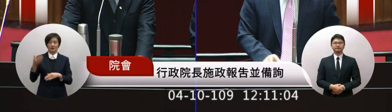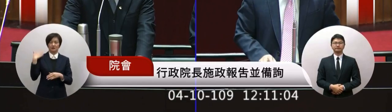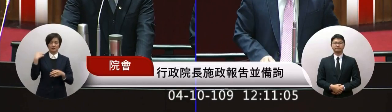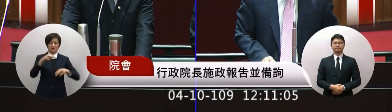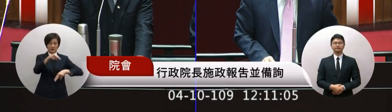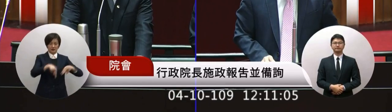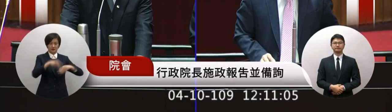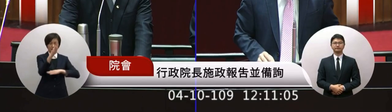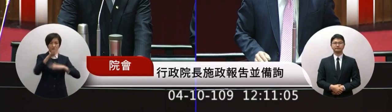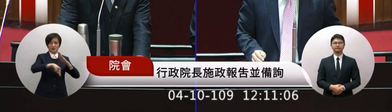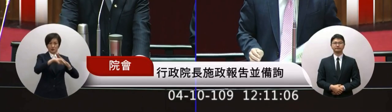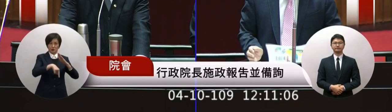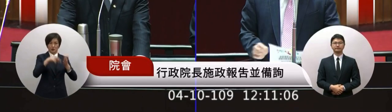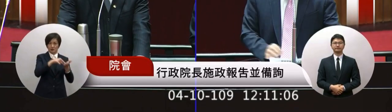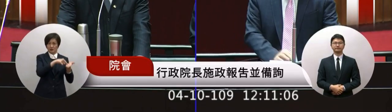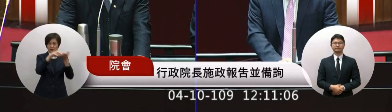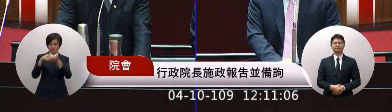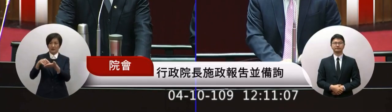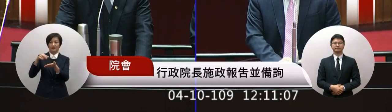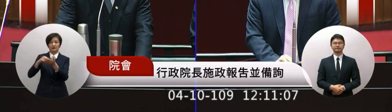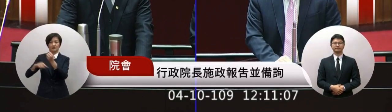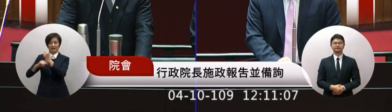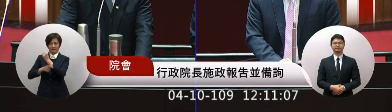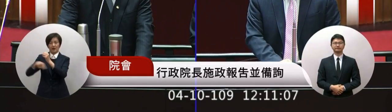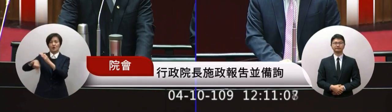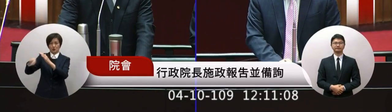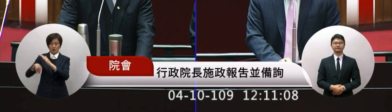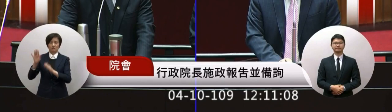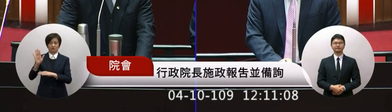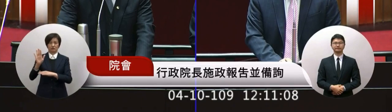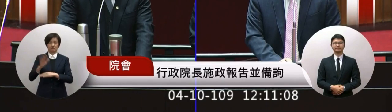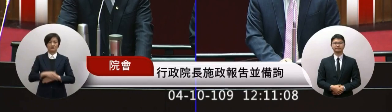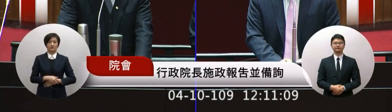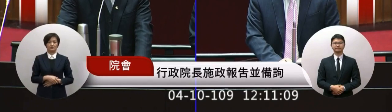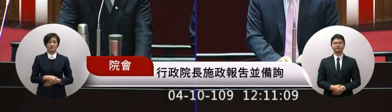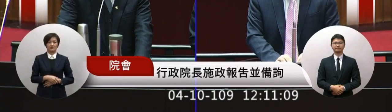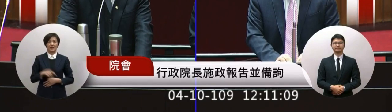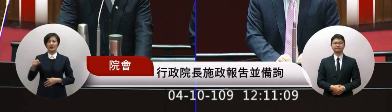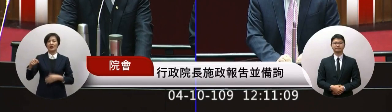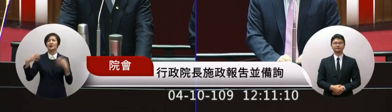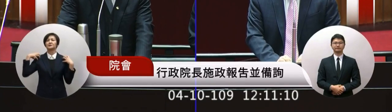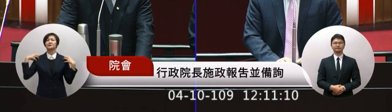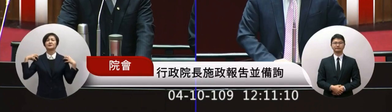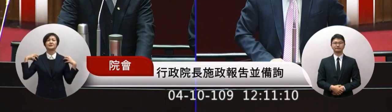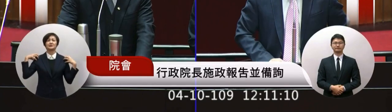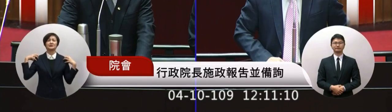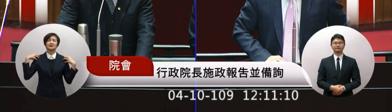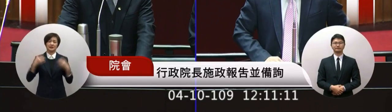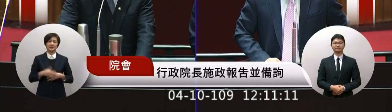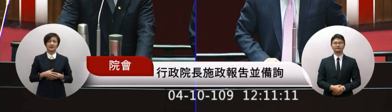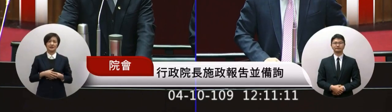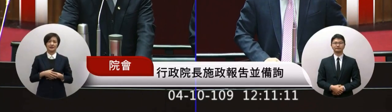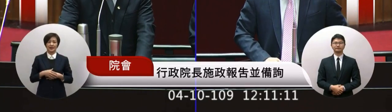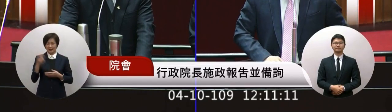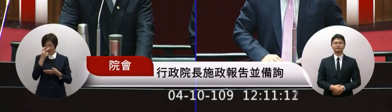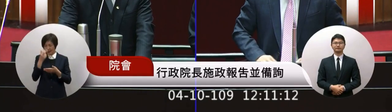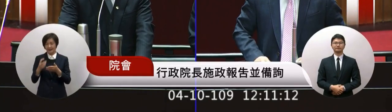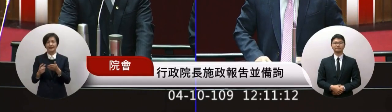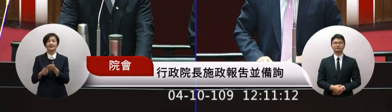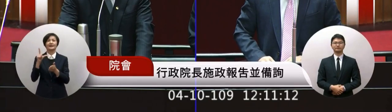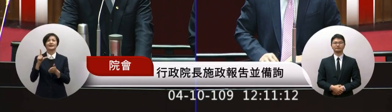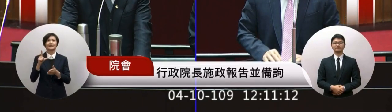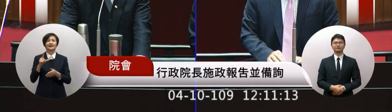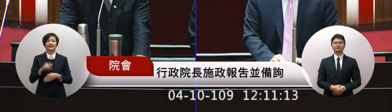经送案给贵院，但因为立法院大概也非常忙，所以也来不及审议，所